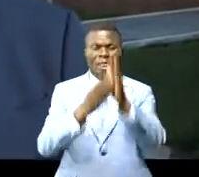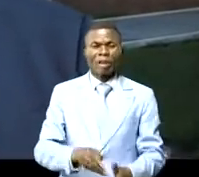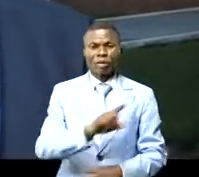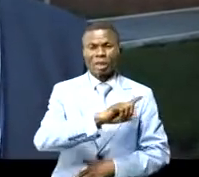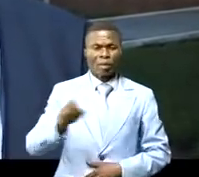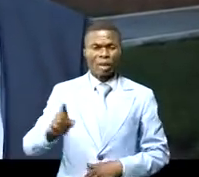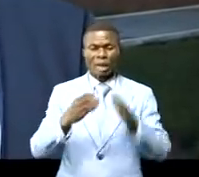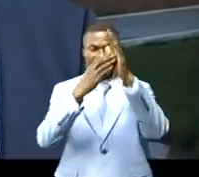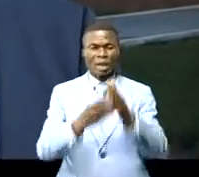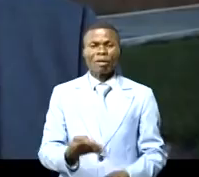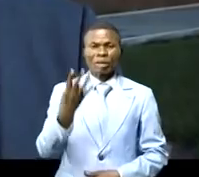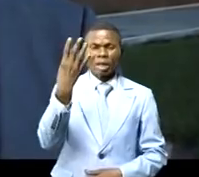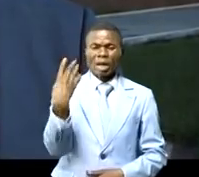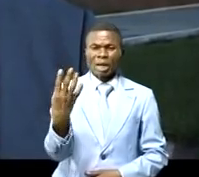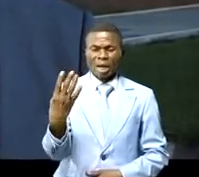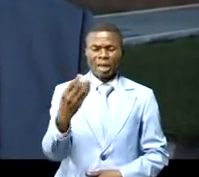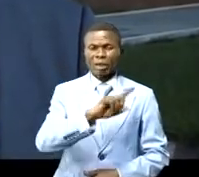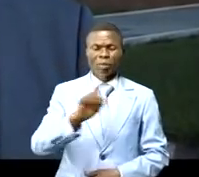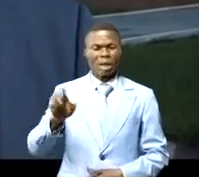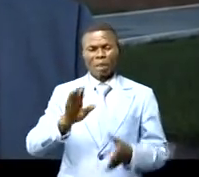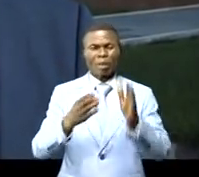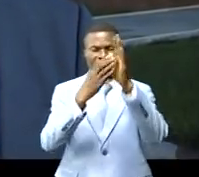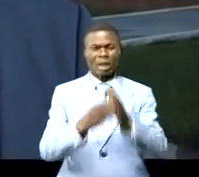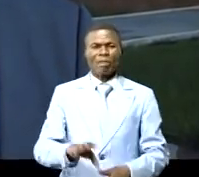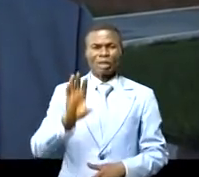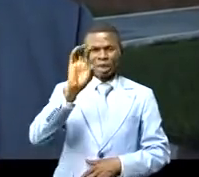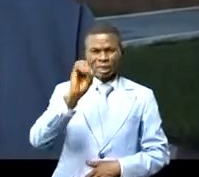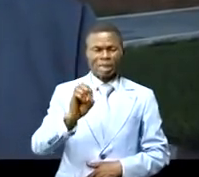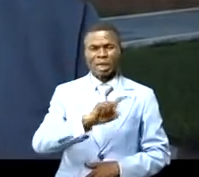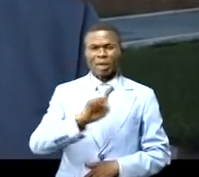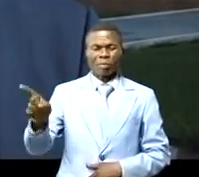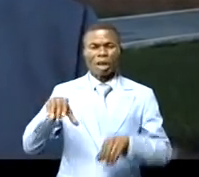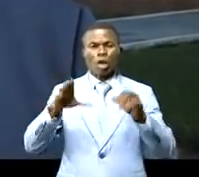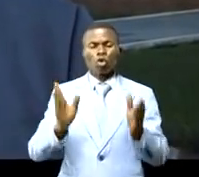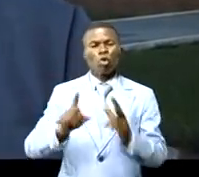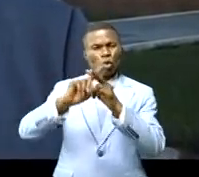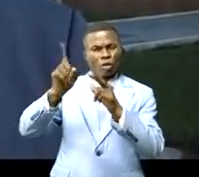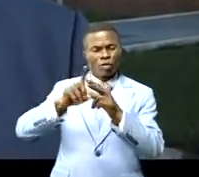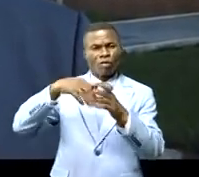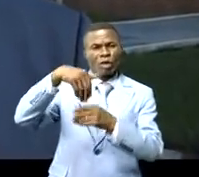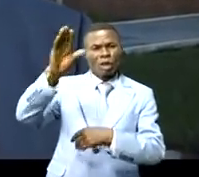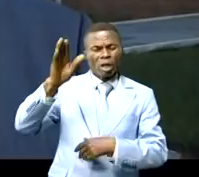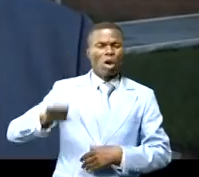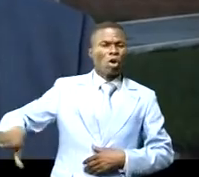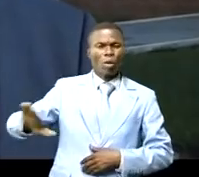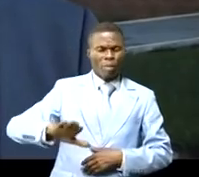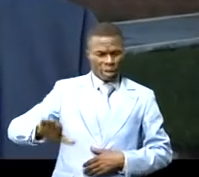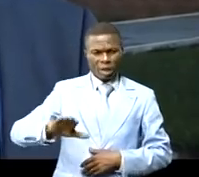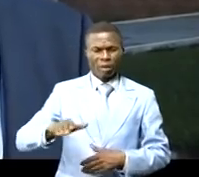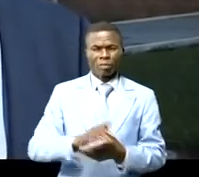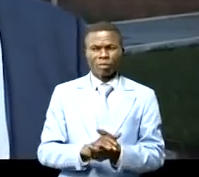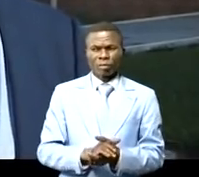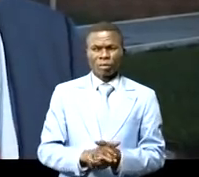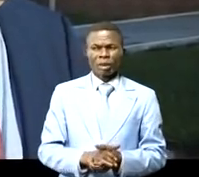940 000, presque 950 000, et dans un peu tous les pays de la région. Et comment